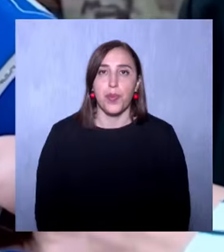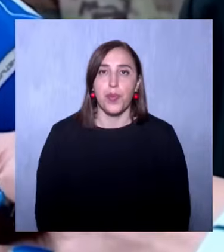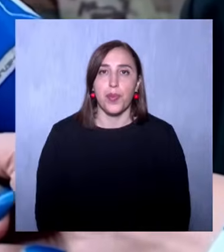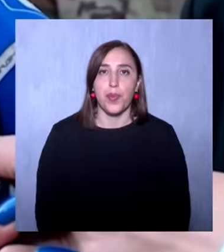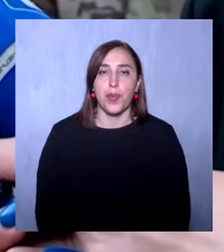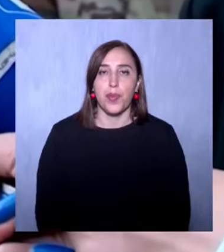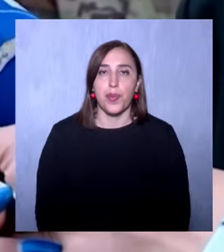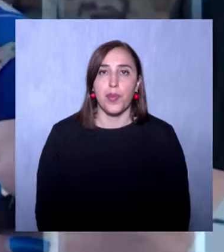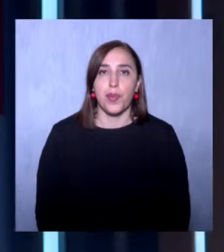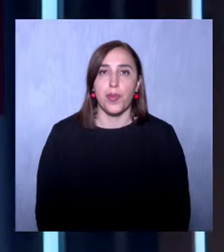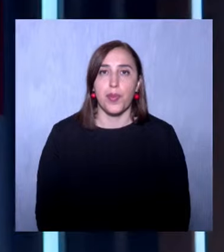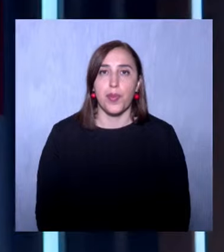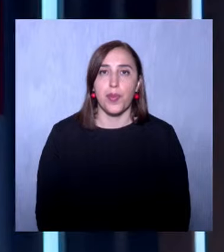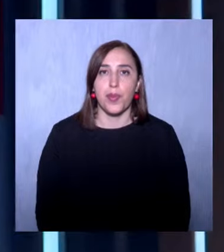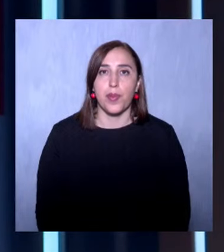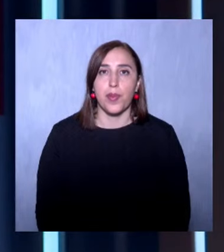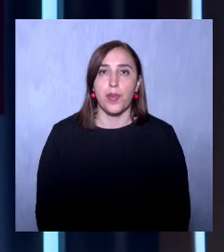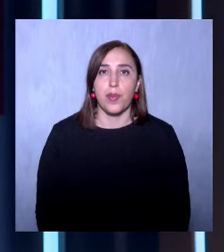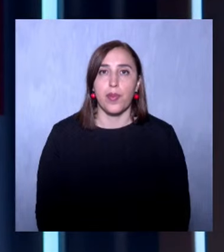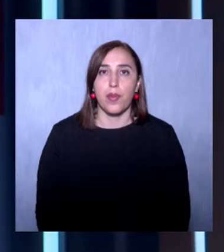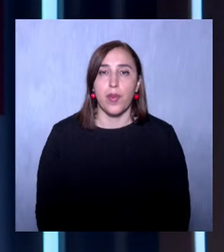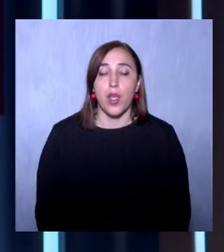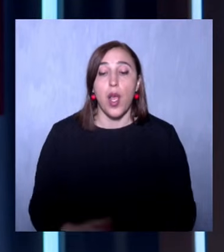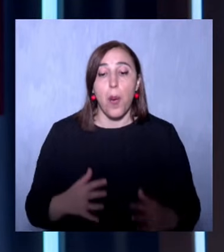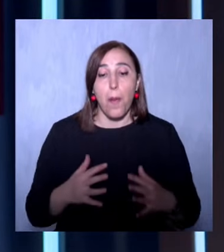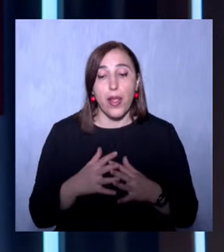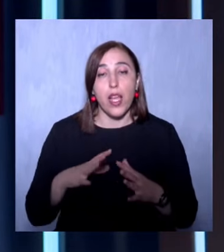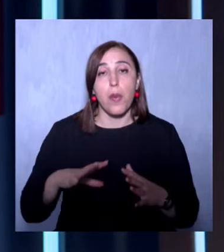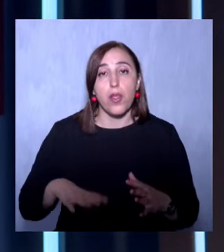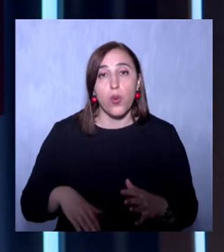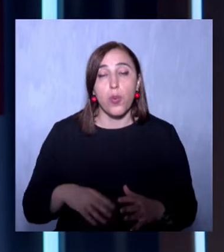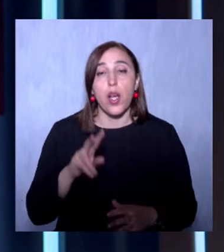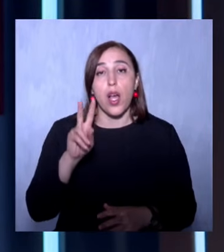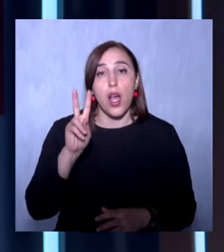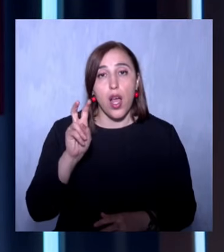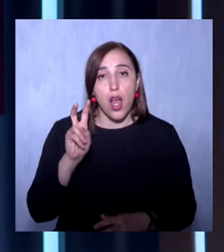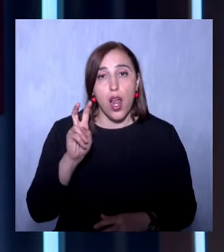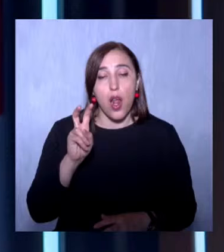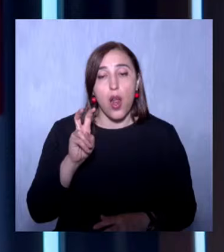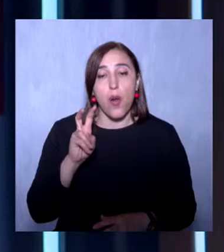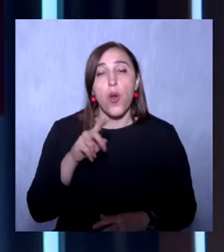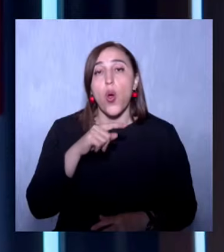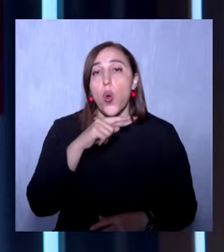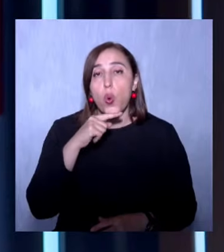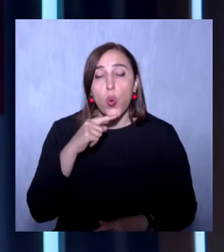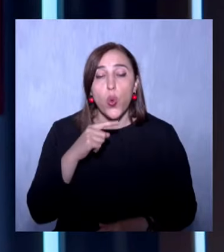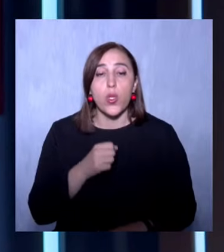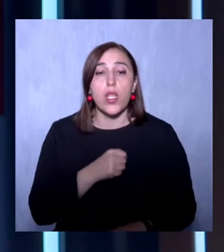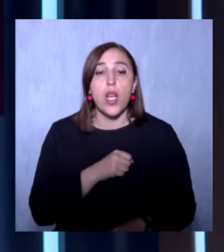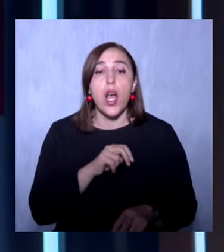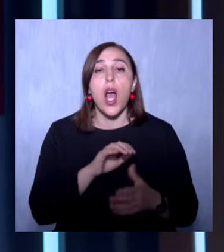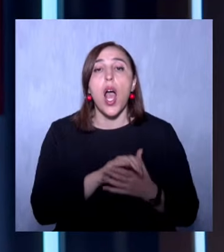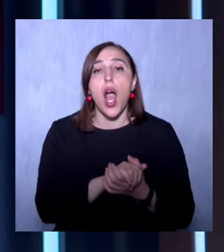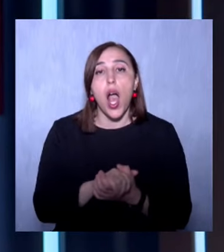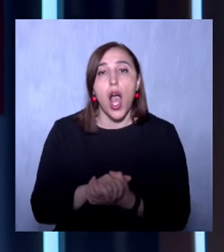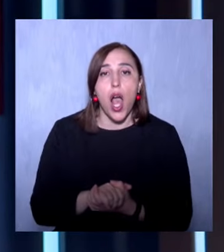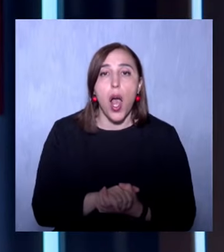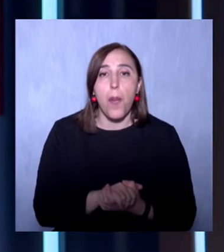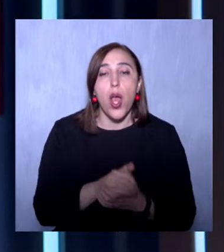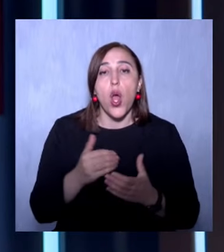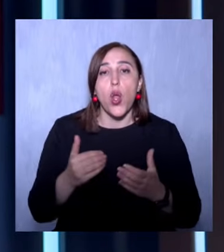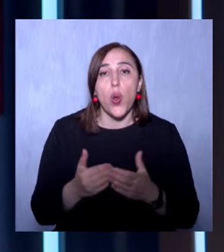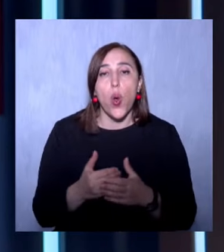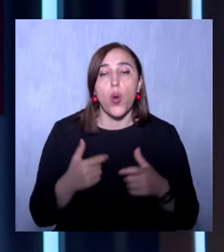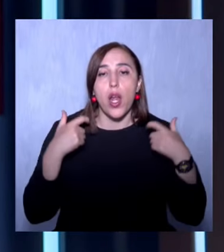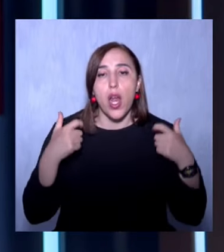lasting peace for the region. Պատերազմից հետո Լեռնային Ղարաբաղում տեղակայված ռուս խաղապահները նոր հրամանատար